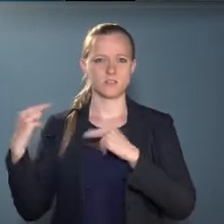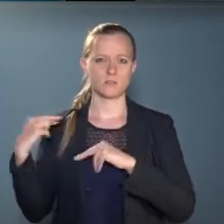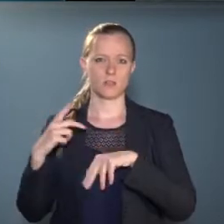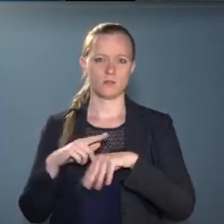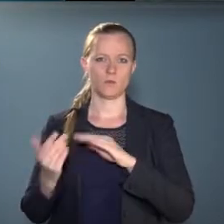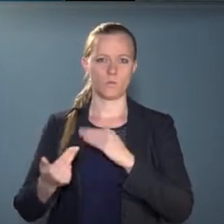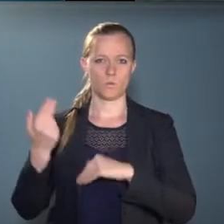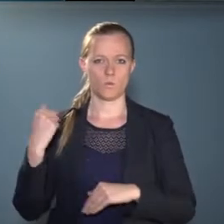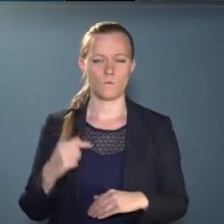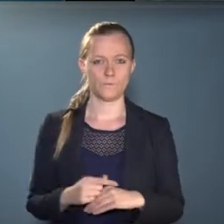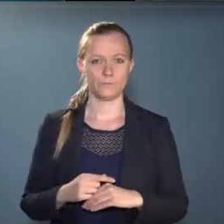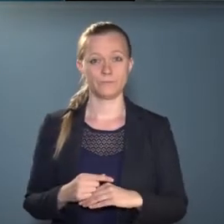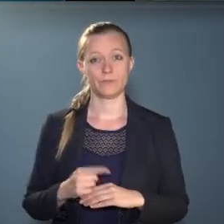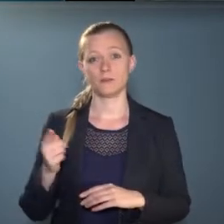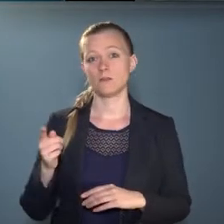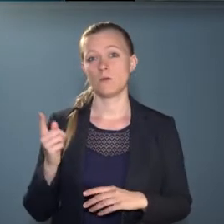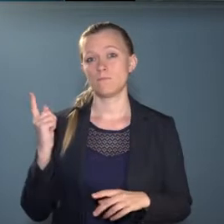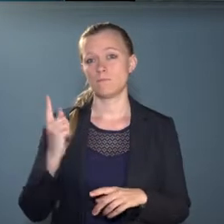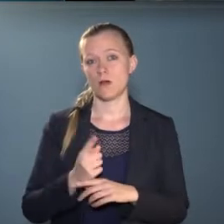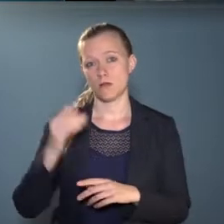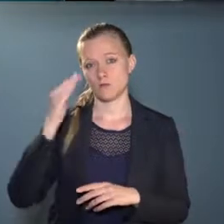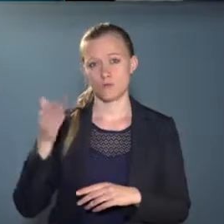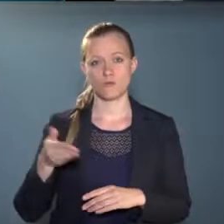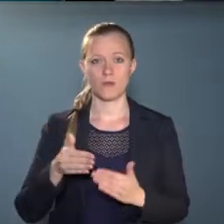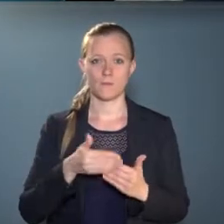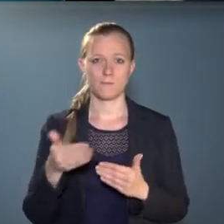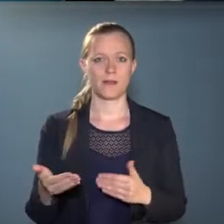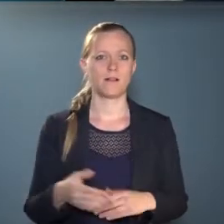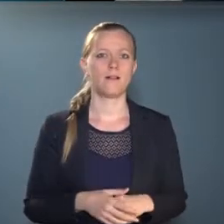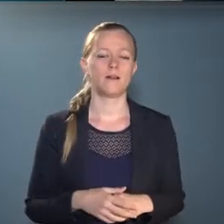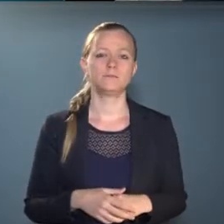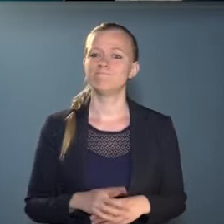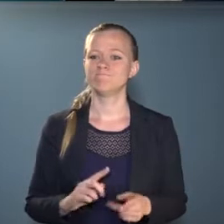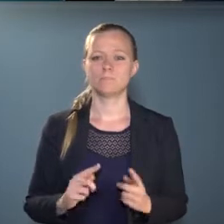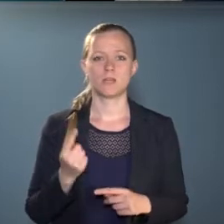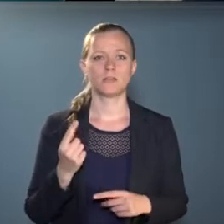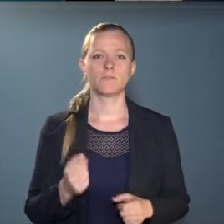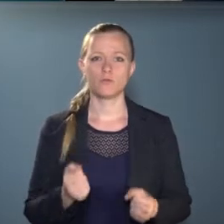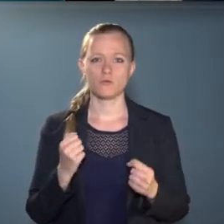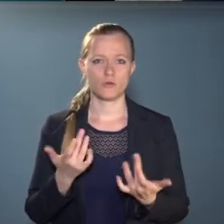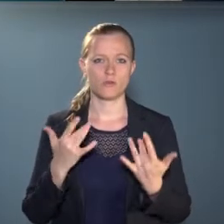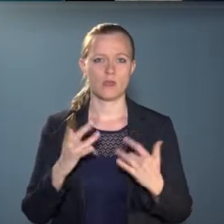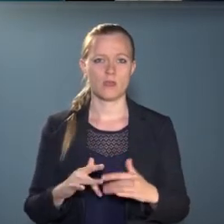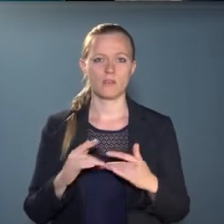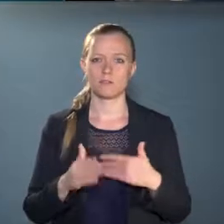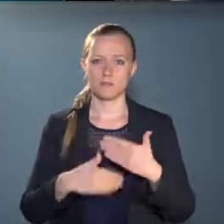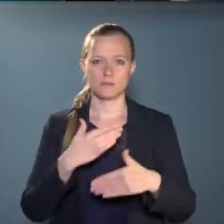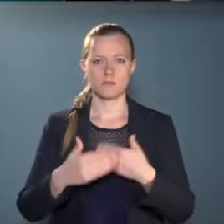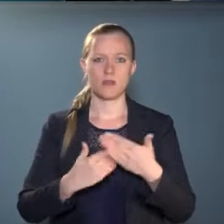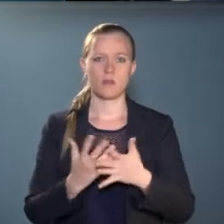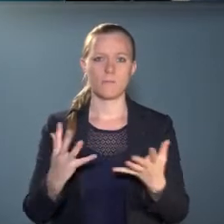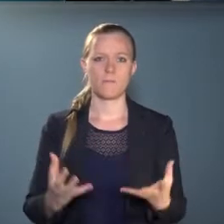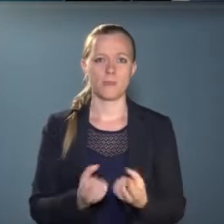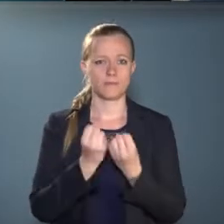időben, hiszen az ön parancsnoksága mellett egy rendkívül súlyos helyzetben zajlottak a